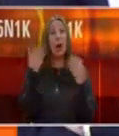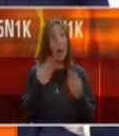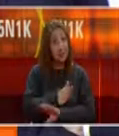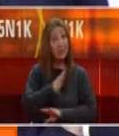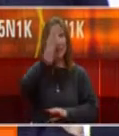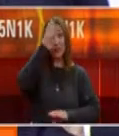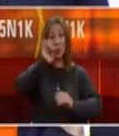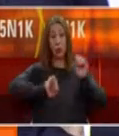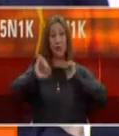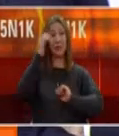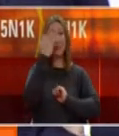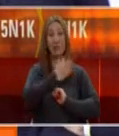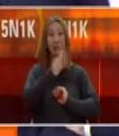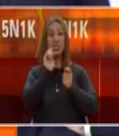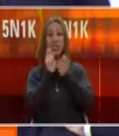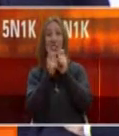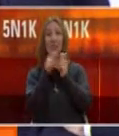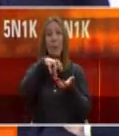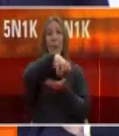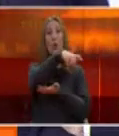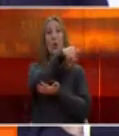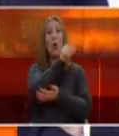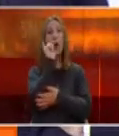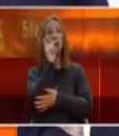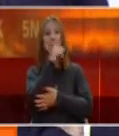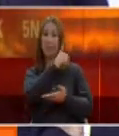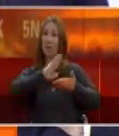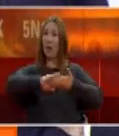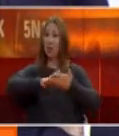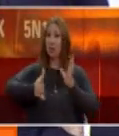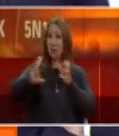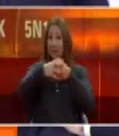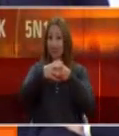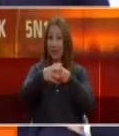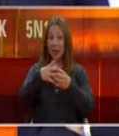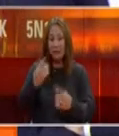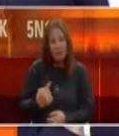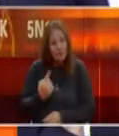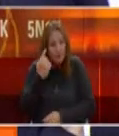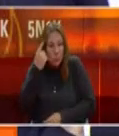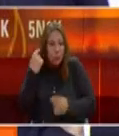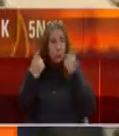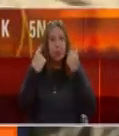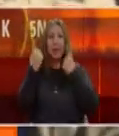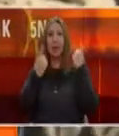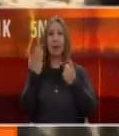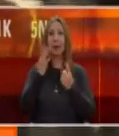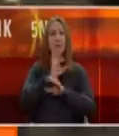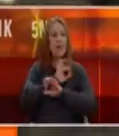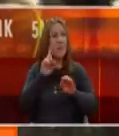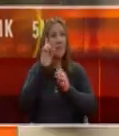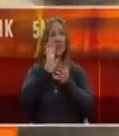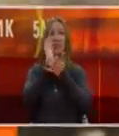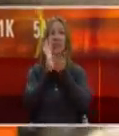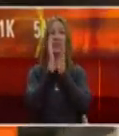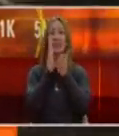aslında İstanbul Üniversitesi Çeviri Bölümündeki hocalarımız, arkadaşlarımızın inisiyatifiyle, yani tamamen bir